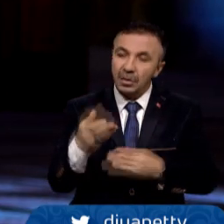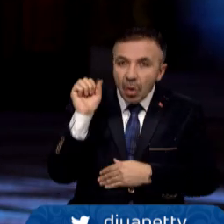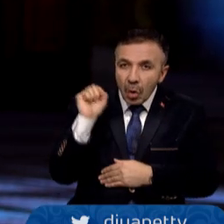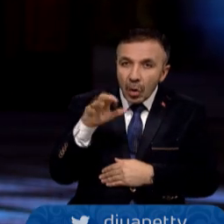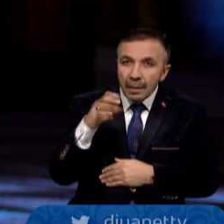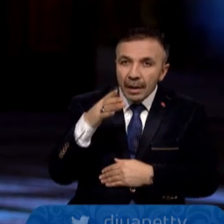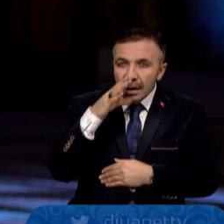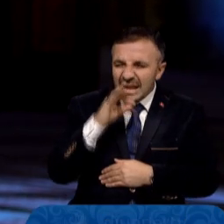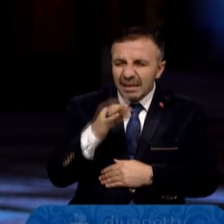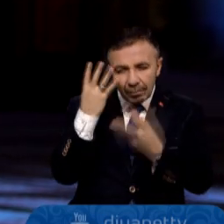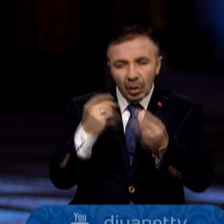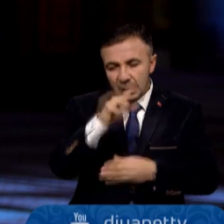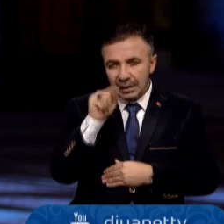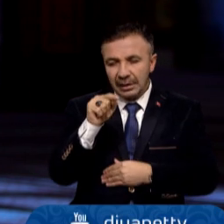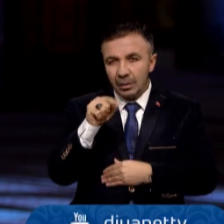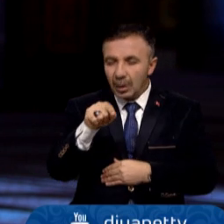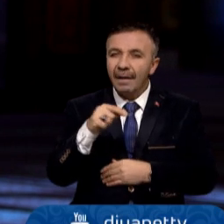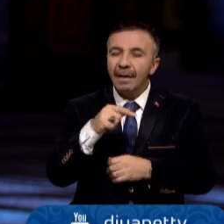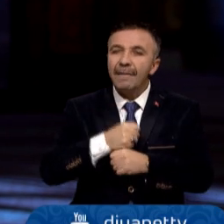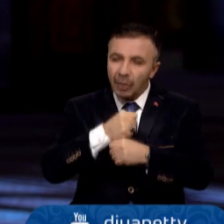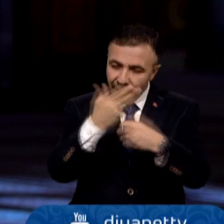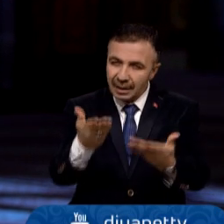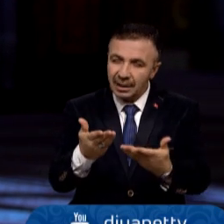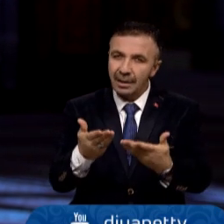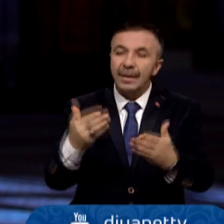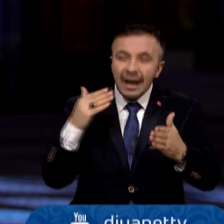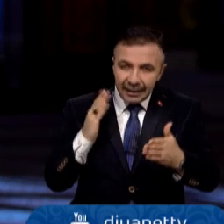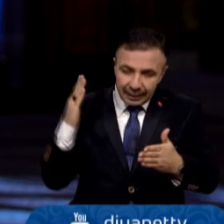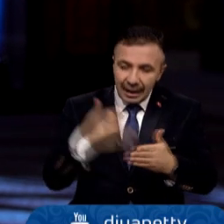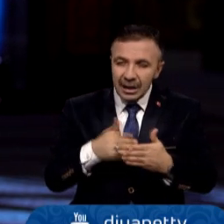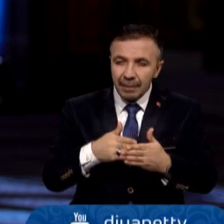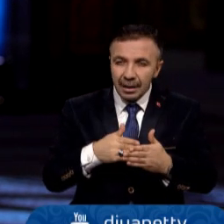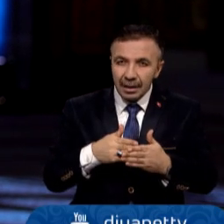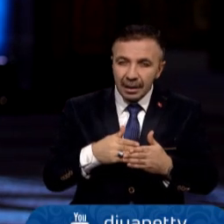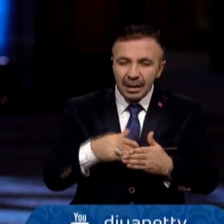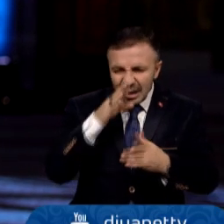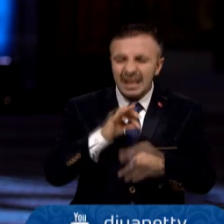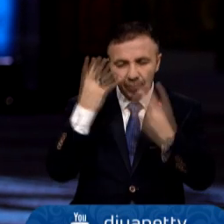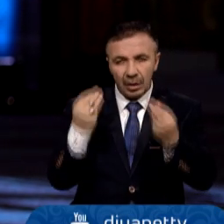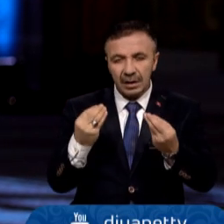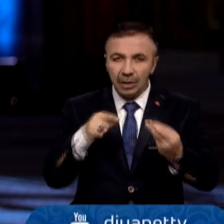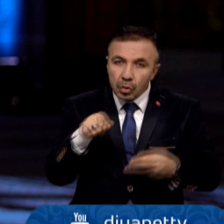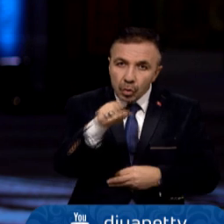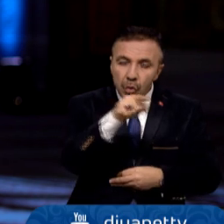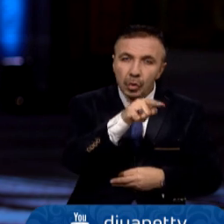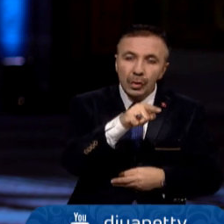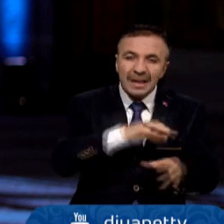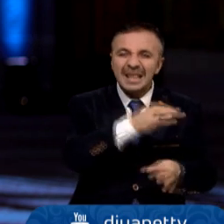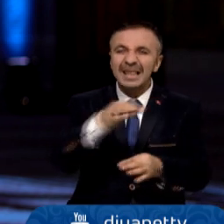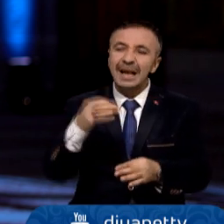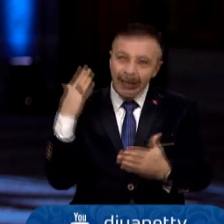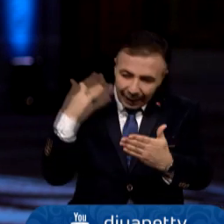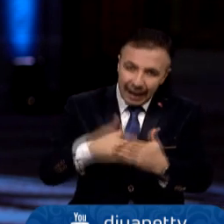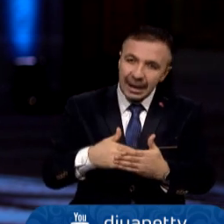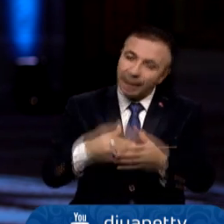öğretmenlik verilecekse şuna verilmelidir danışmanlık verilecekse şu şunlar danışmanlık yapmalıdır